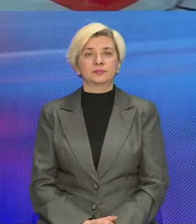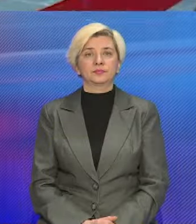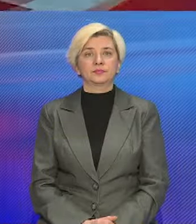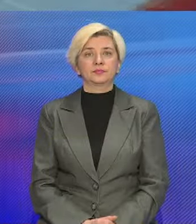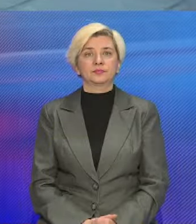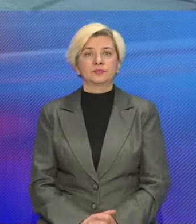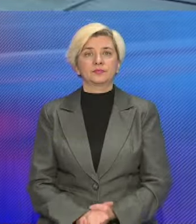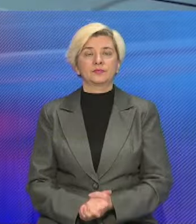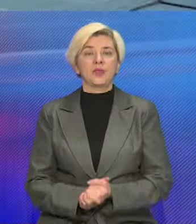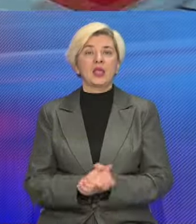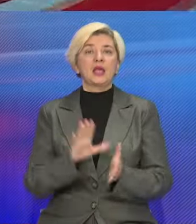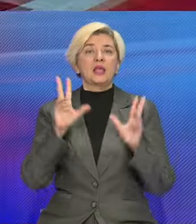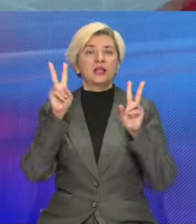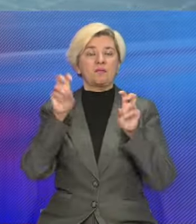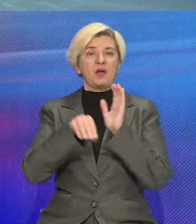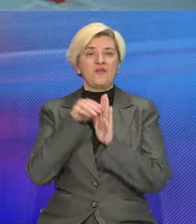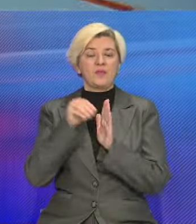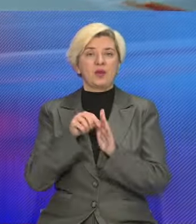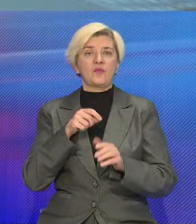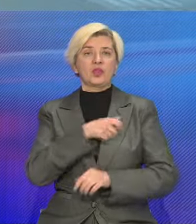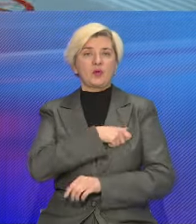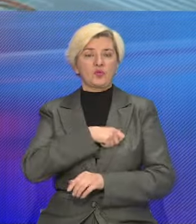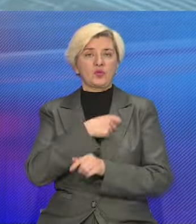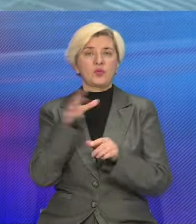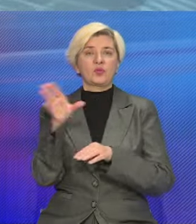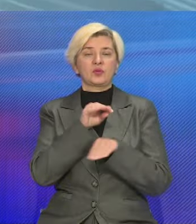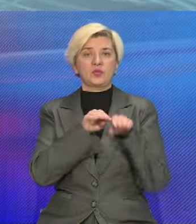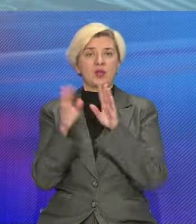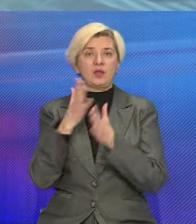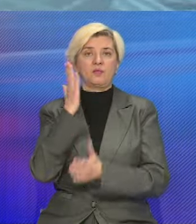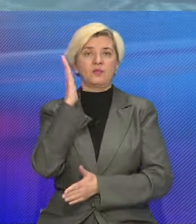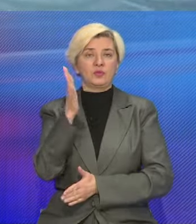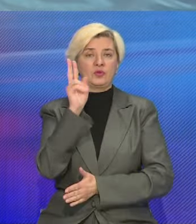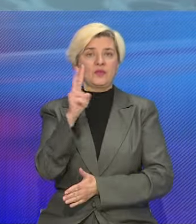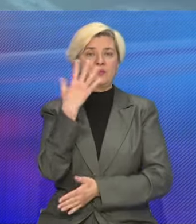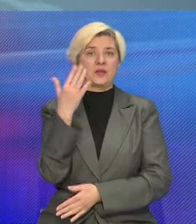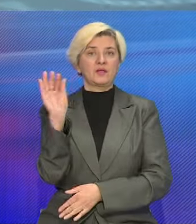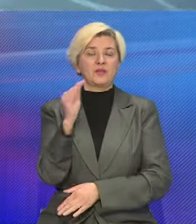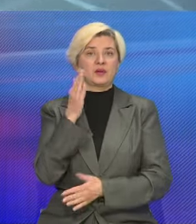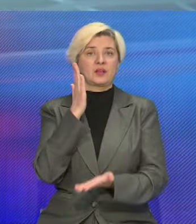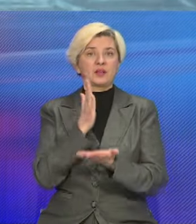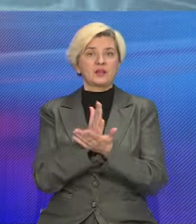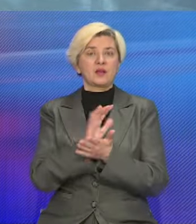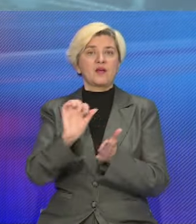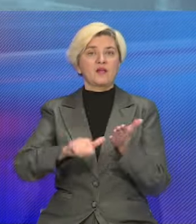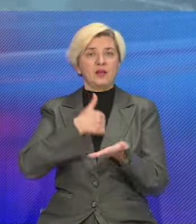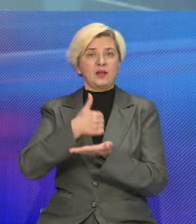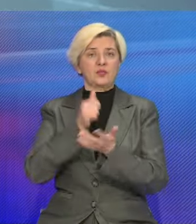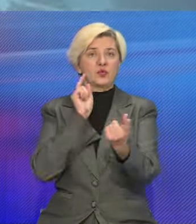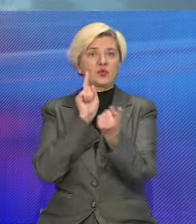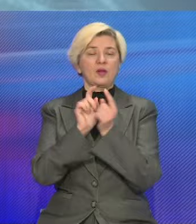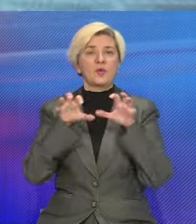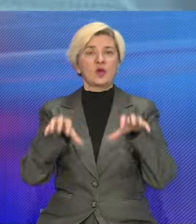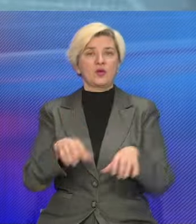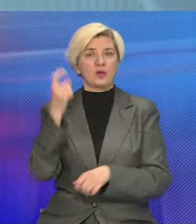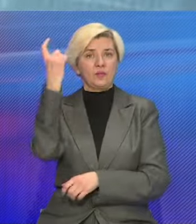Тема виборів депутатів усіх узровнів, які відбудуться в Білорусі 25 лютого, стала рефреном зустріч старшині Гродзюнська,